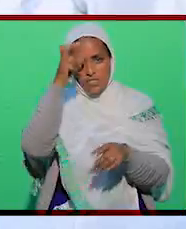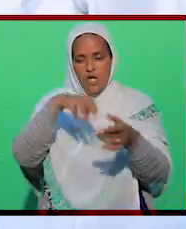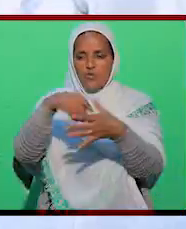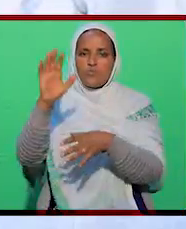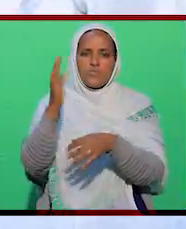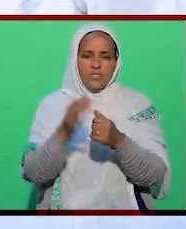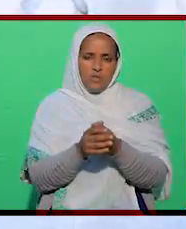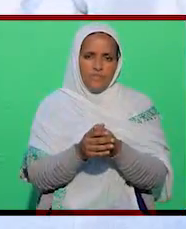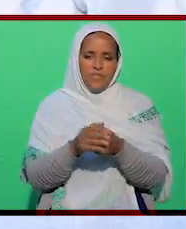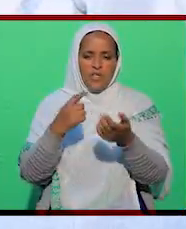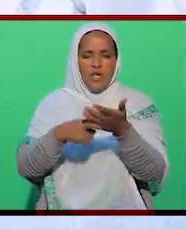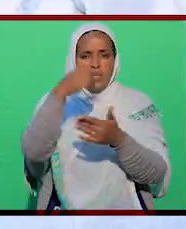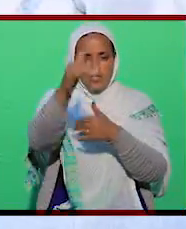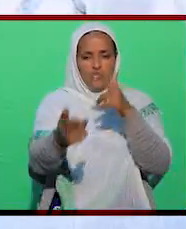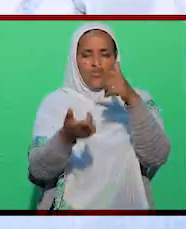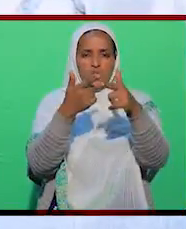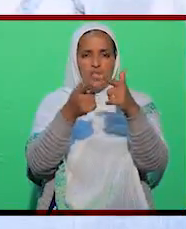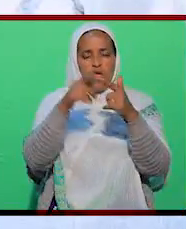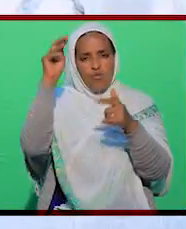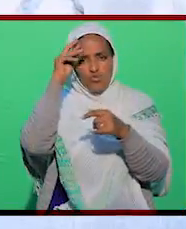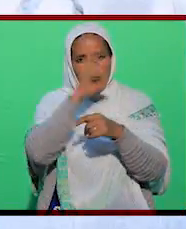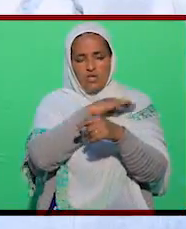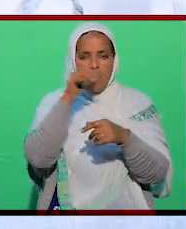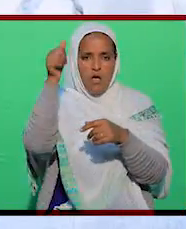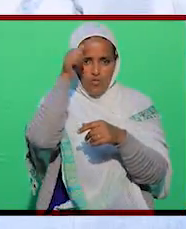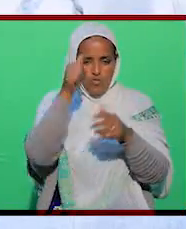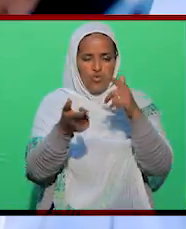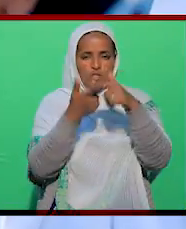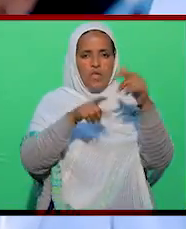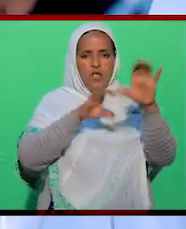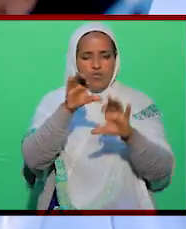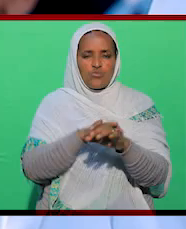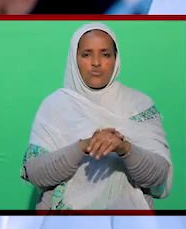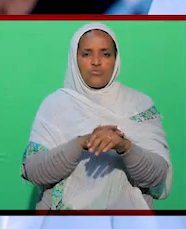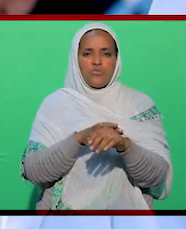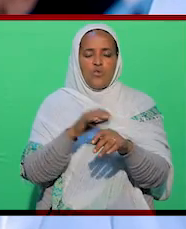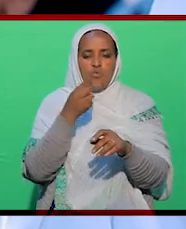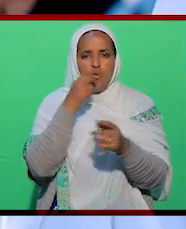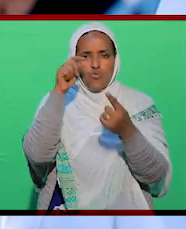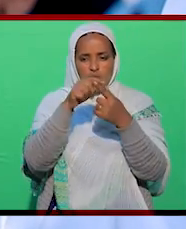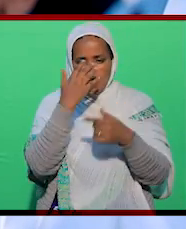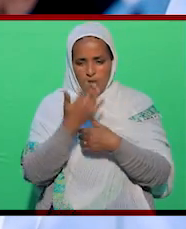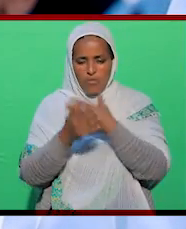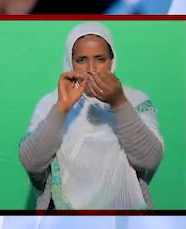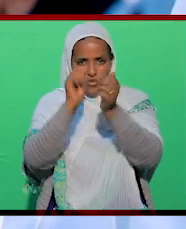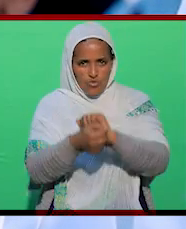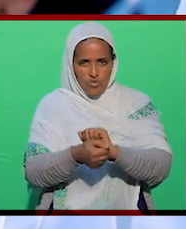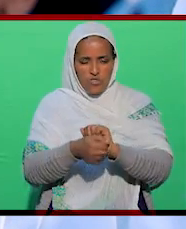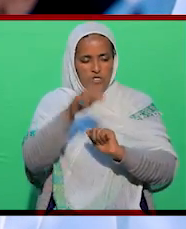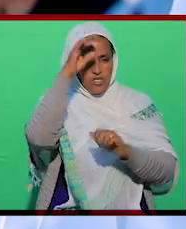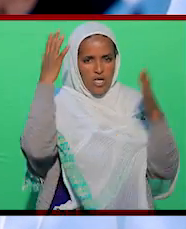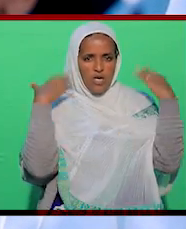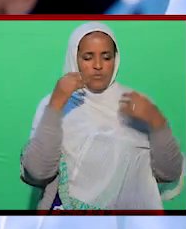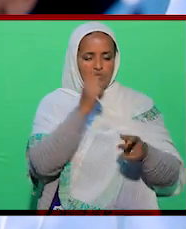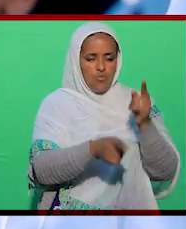ሰይጣን ያስወጣ ይመስለን ቀጥለዋል። ሁለተኛ ሙሴና አሮን ሁለተኛ ያደረጉት ጓጉንቸር ነበረ። ውሃውን ወደ ደም ለወጡ፣ የግብፅ ጠንቋዮችም